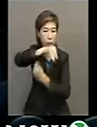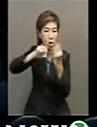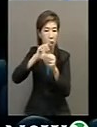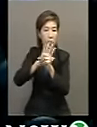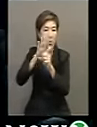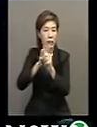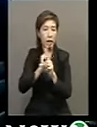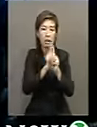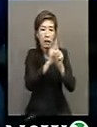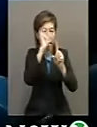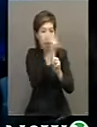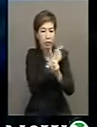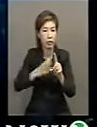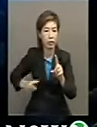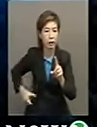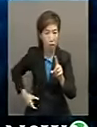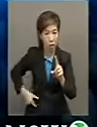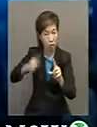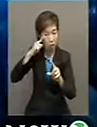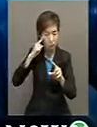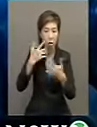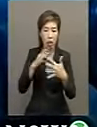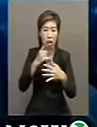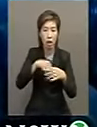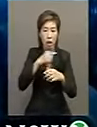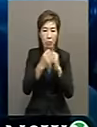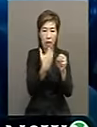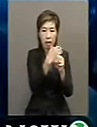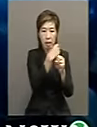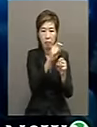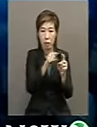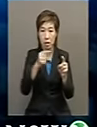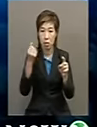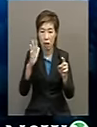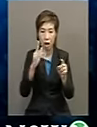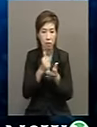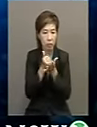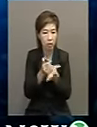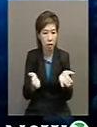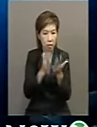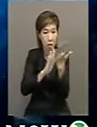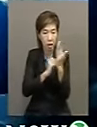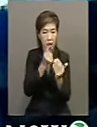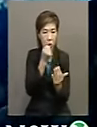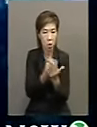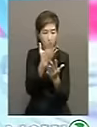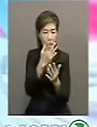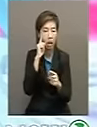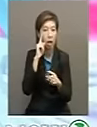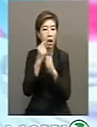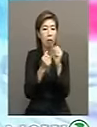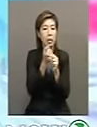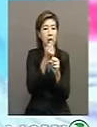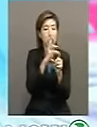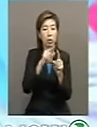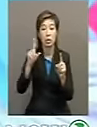วช่งปีที่ 11-15 เป็นการสรางความมั่งข้างและปีที่ 16-20 ก็จะเป็นการเติมเต็มส่วนต